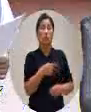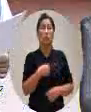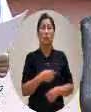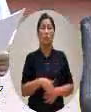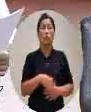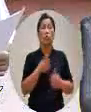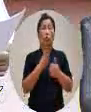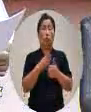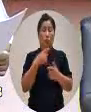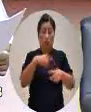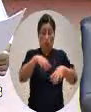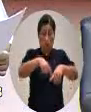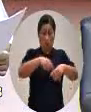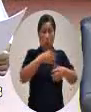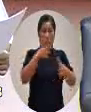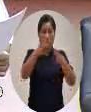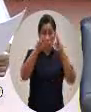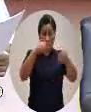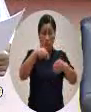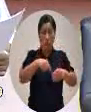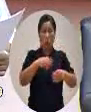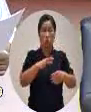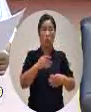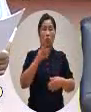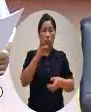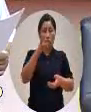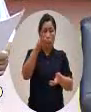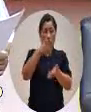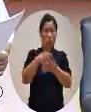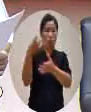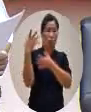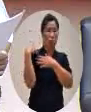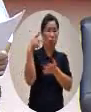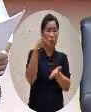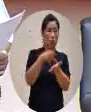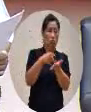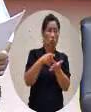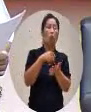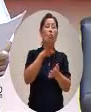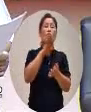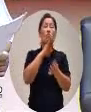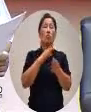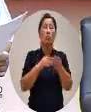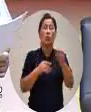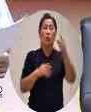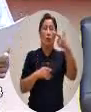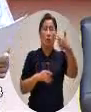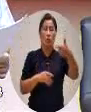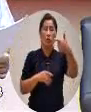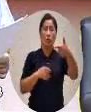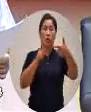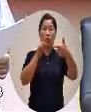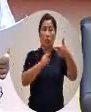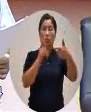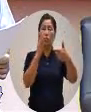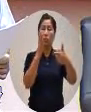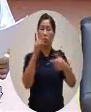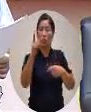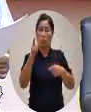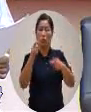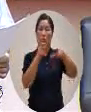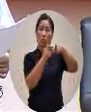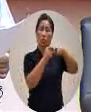有的資料是乘租面積66.41092公頃